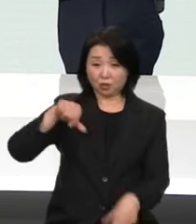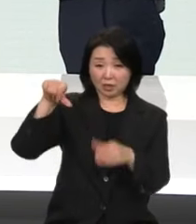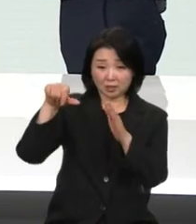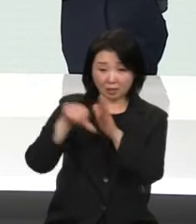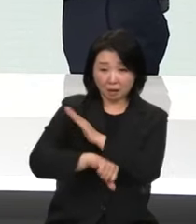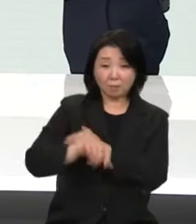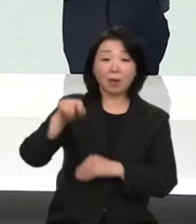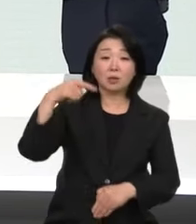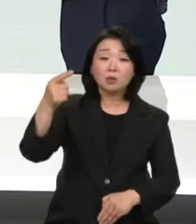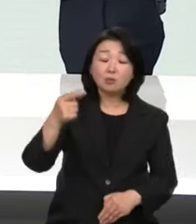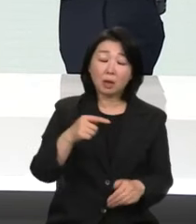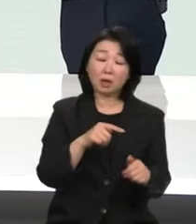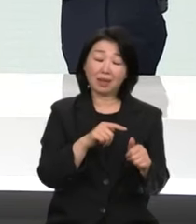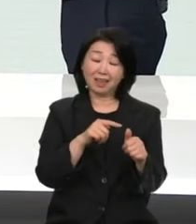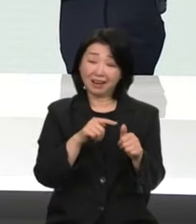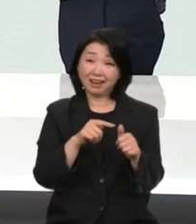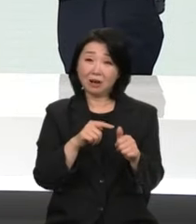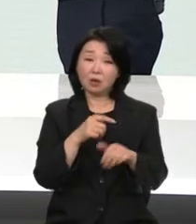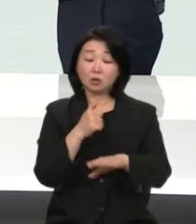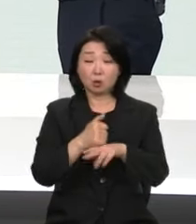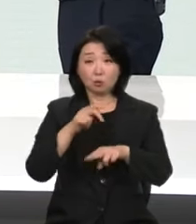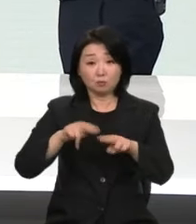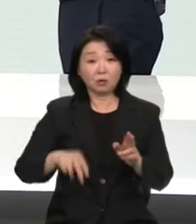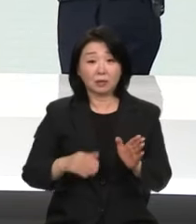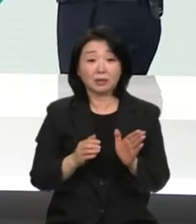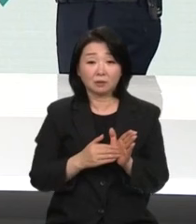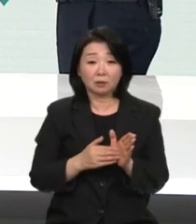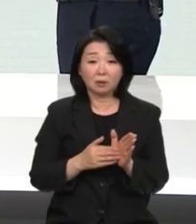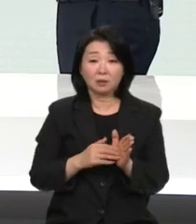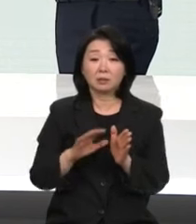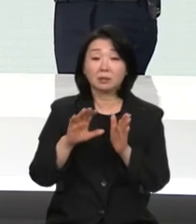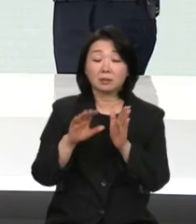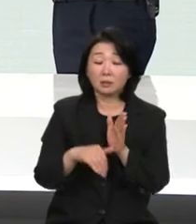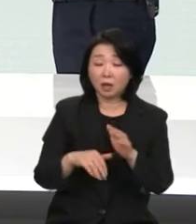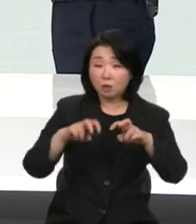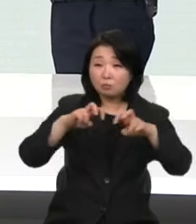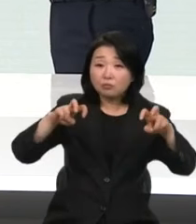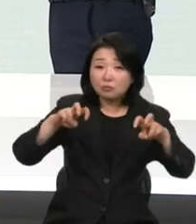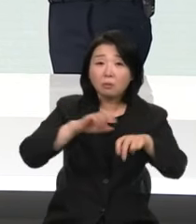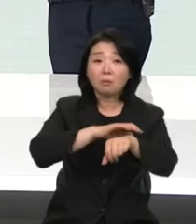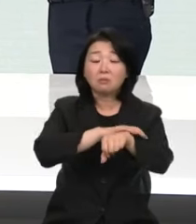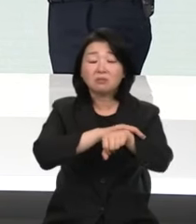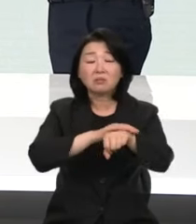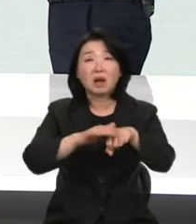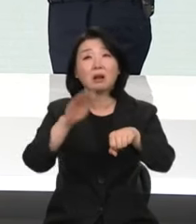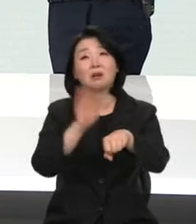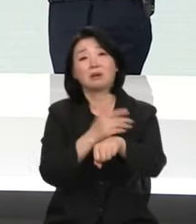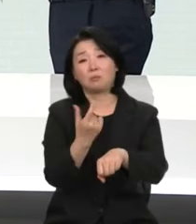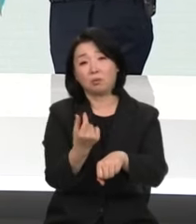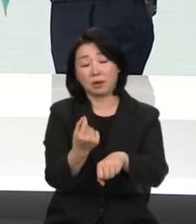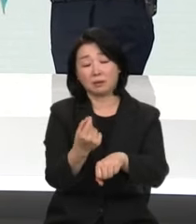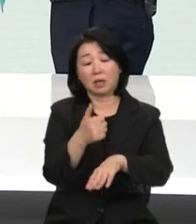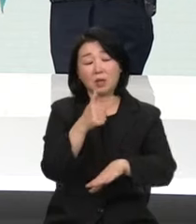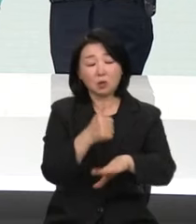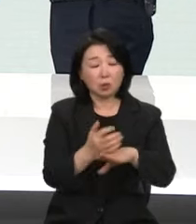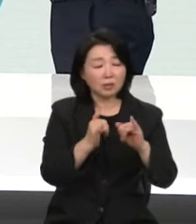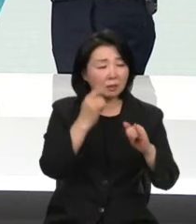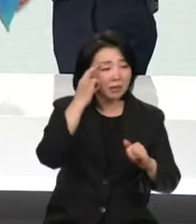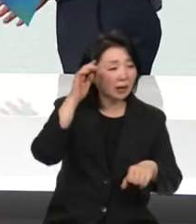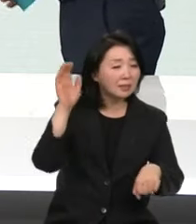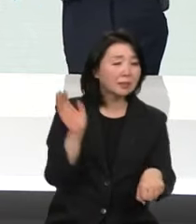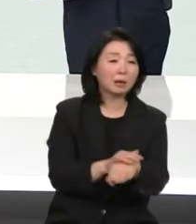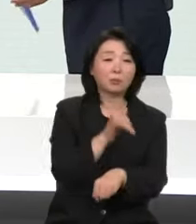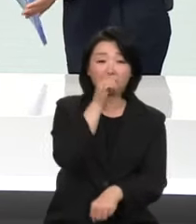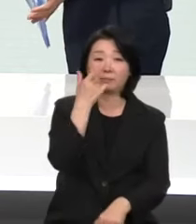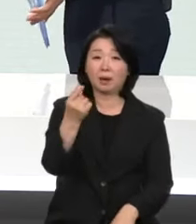이후에 여연 원장에서 물러났기 때문에 자, 그렇다면 당시에도 분석을 좀 제대로 하지 못해서 민심을 읽지 못했느냐 이런 지적이